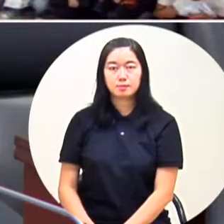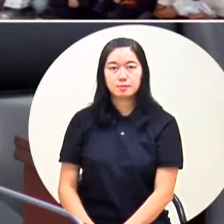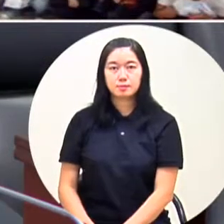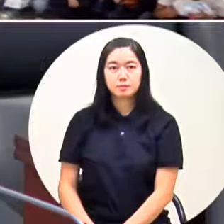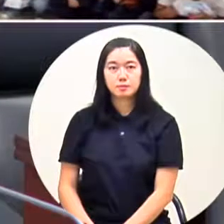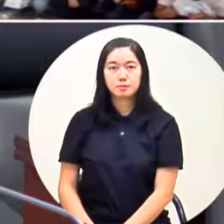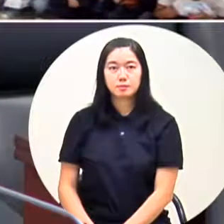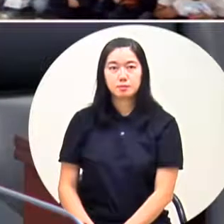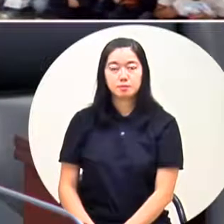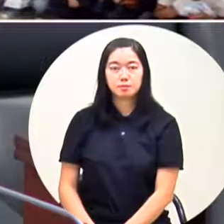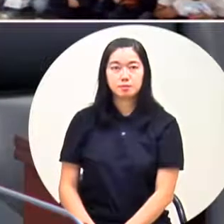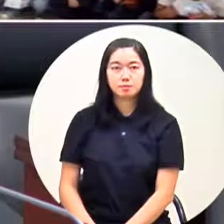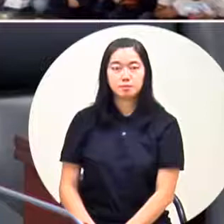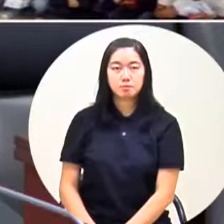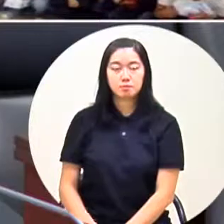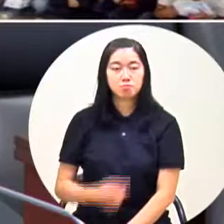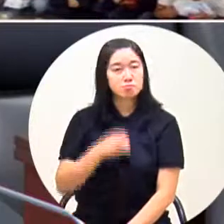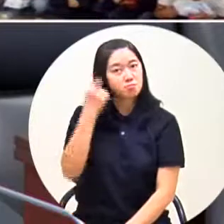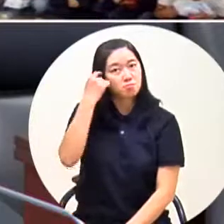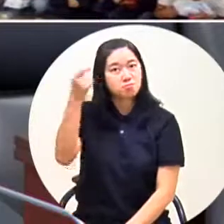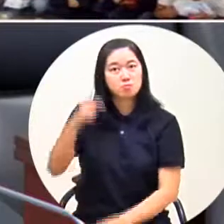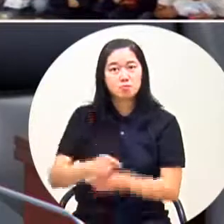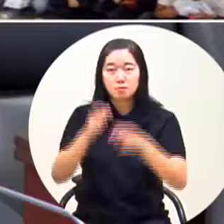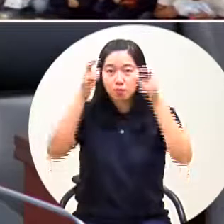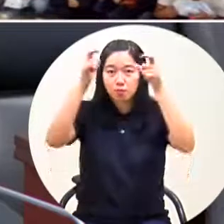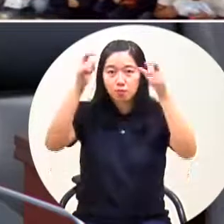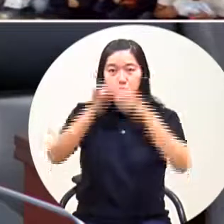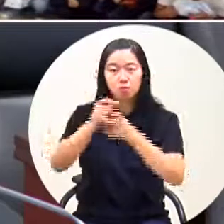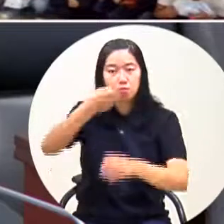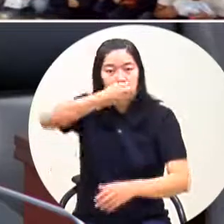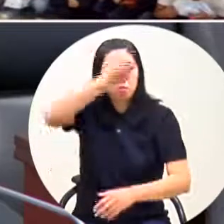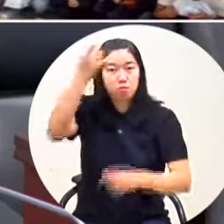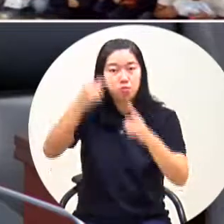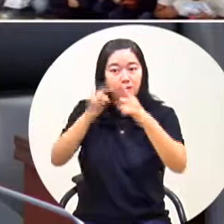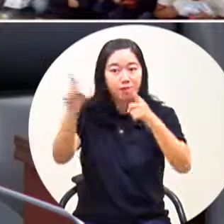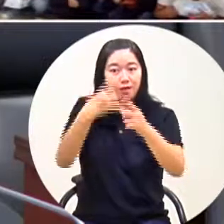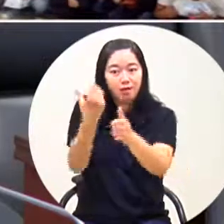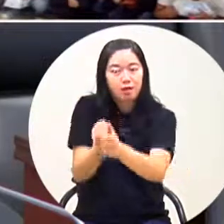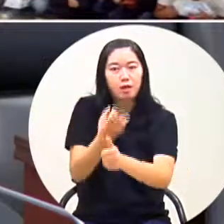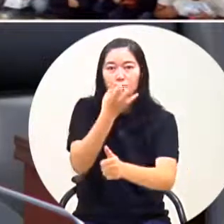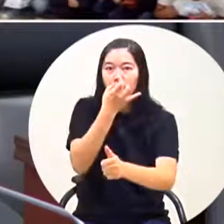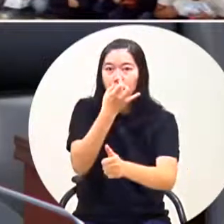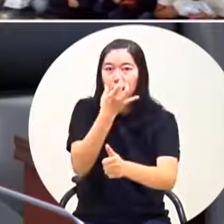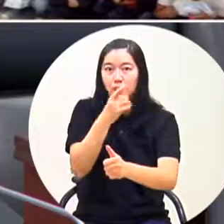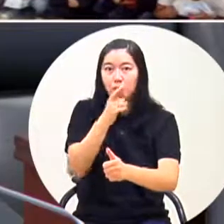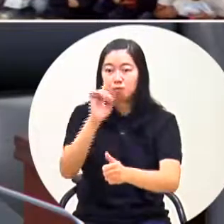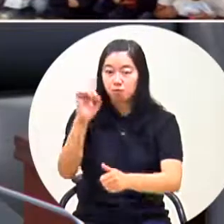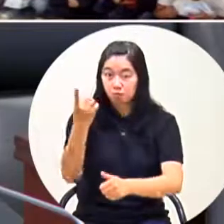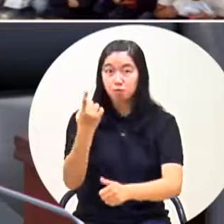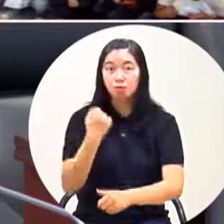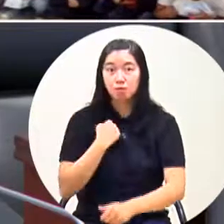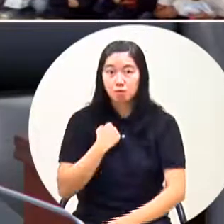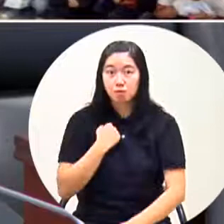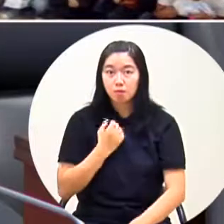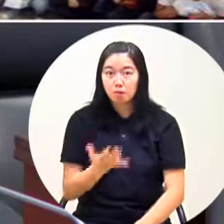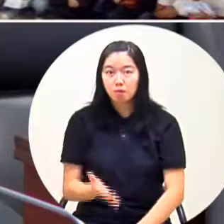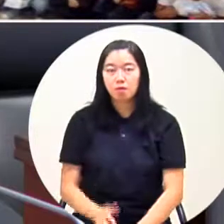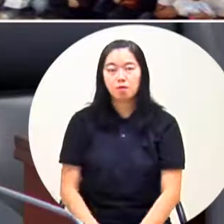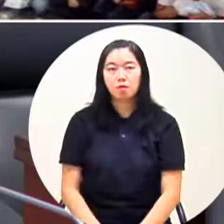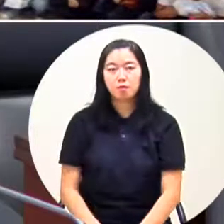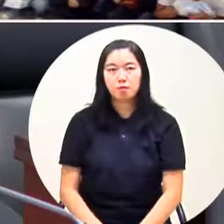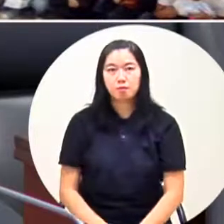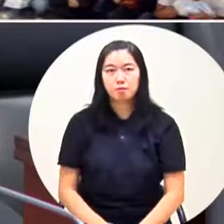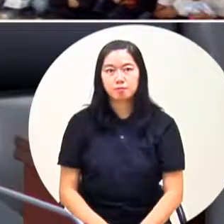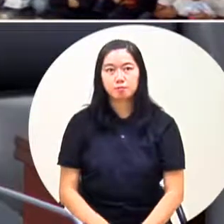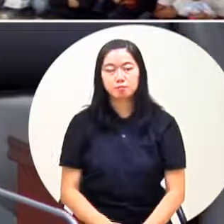我相信我们高雄留不住年轻人，大家都知道原因了，所以是我们高雄整体，高雄它的产